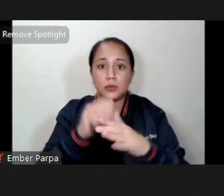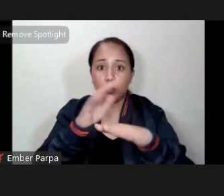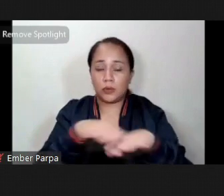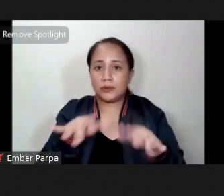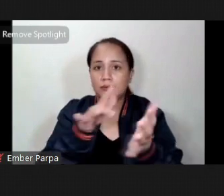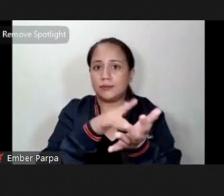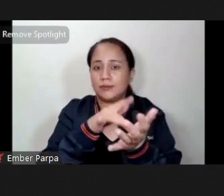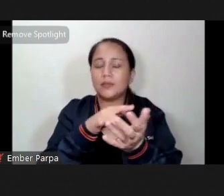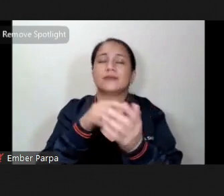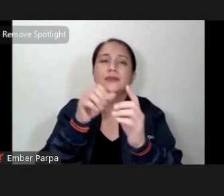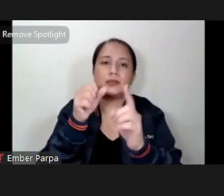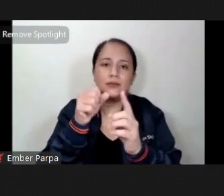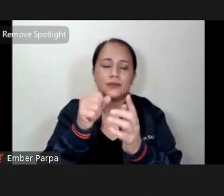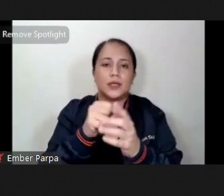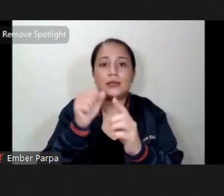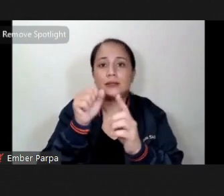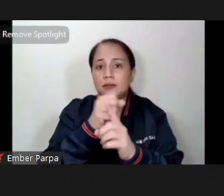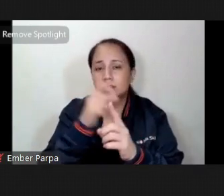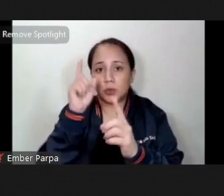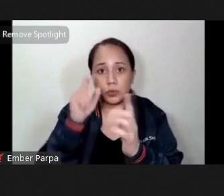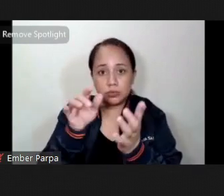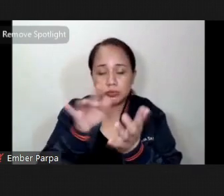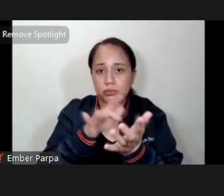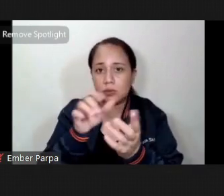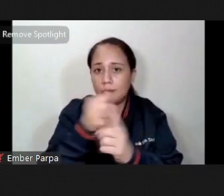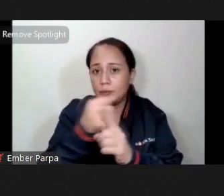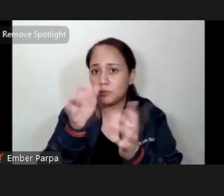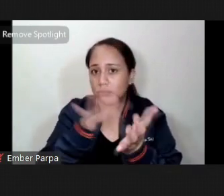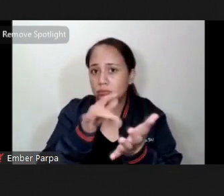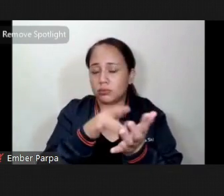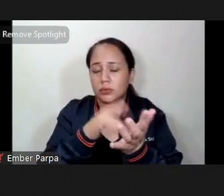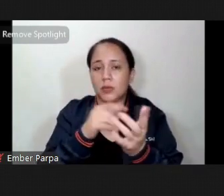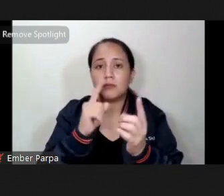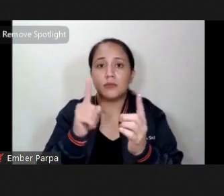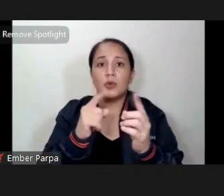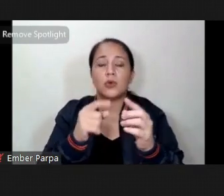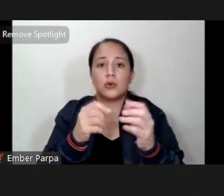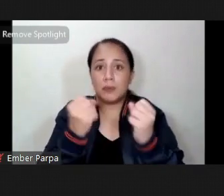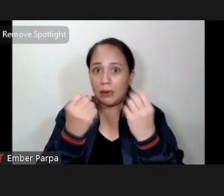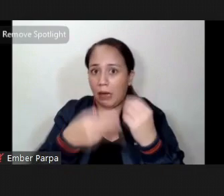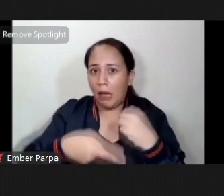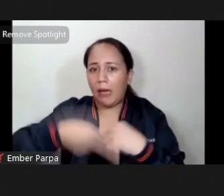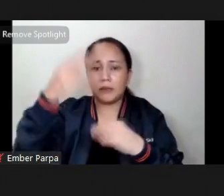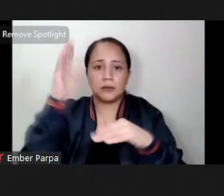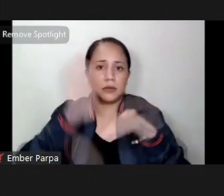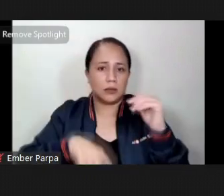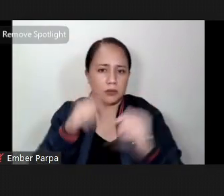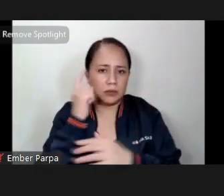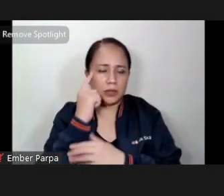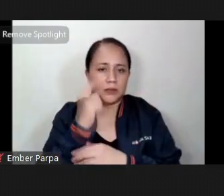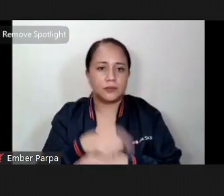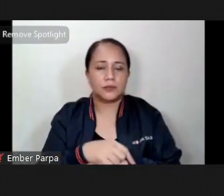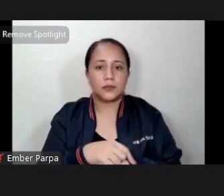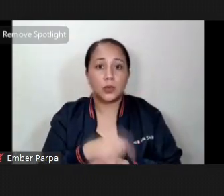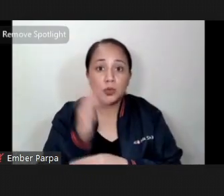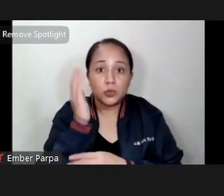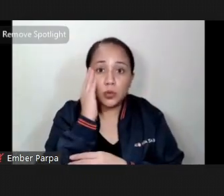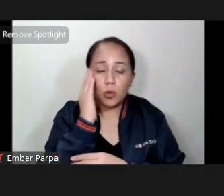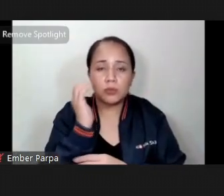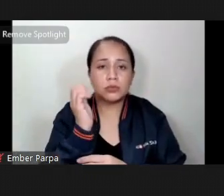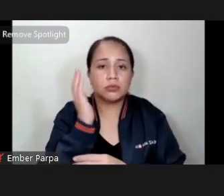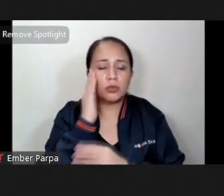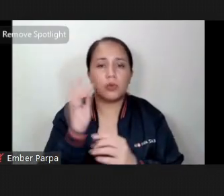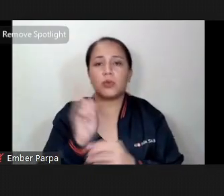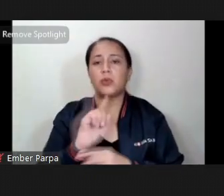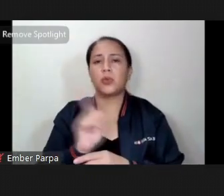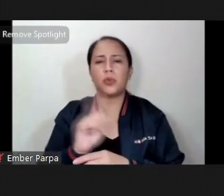sexual abuse and exploitation of children are more prevalent than they think. At para malaman naman natin kung ano